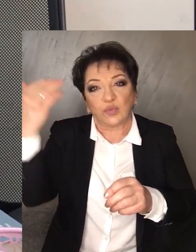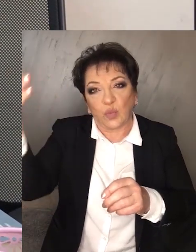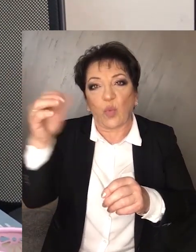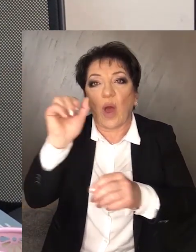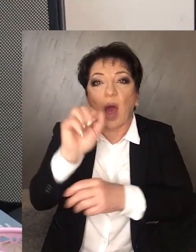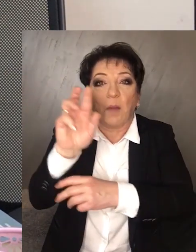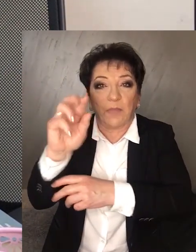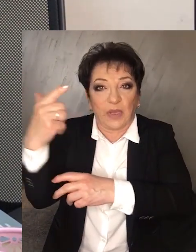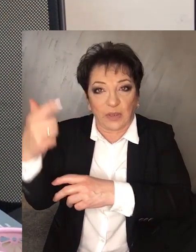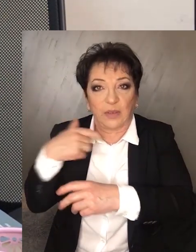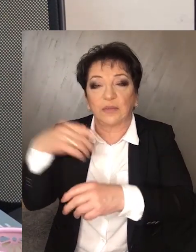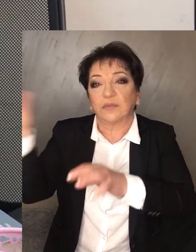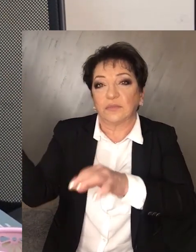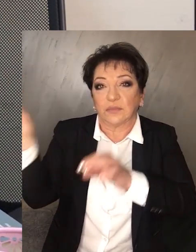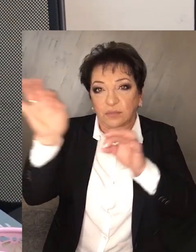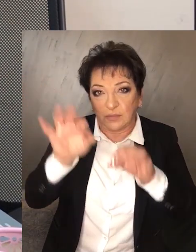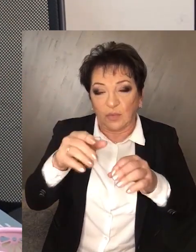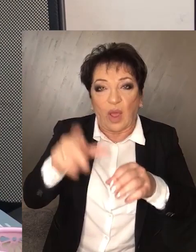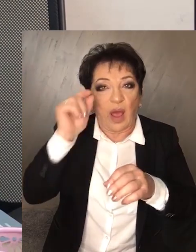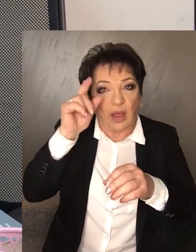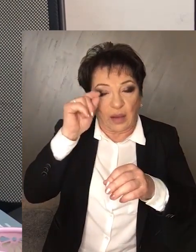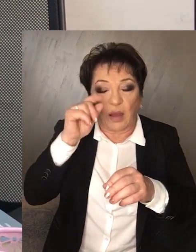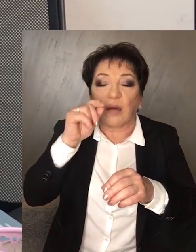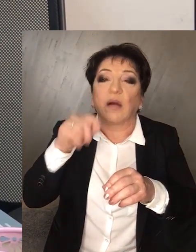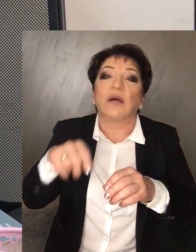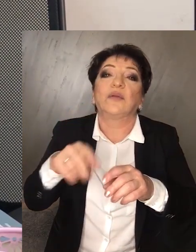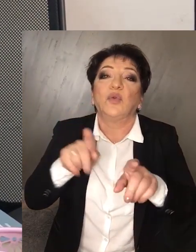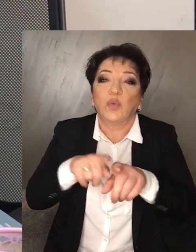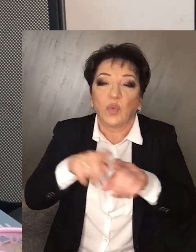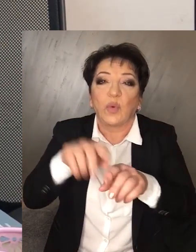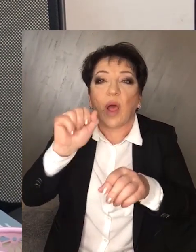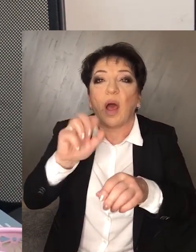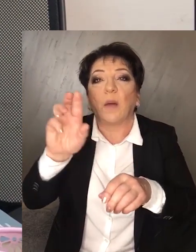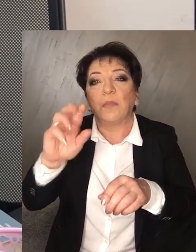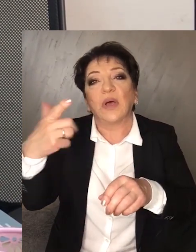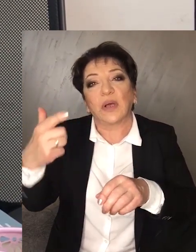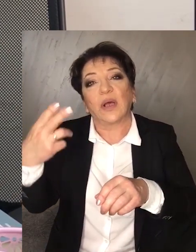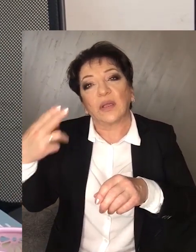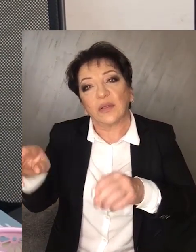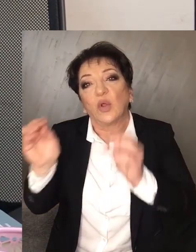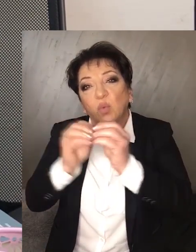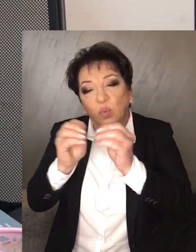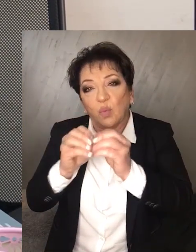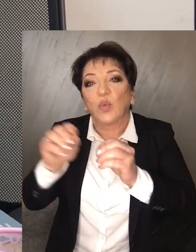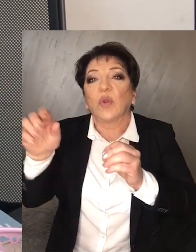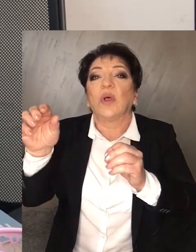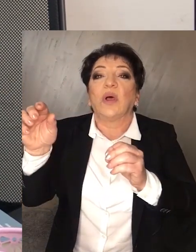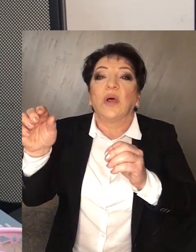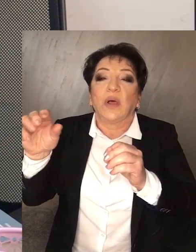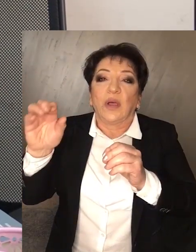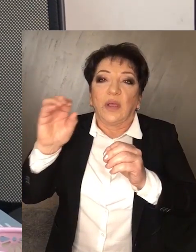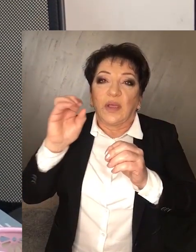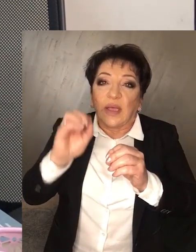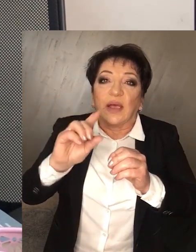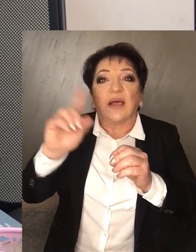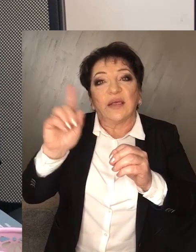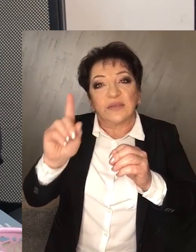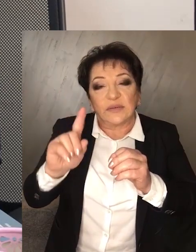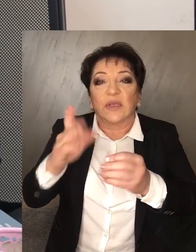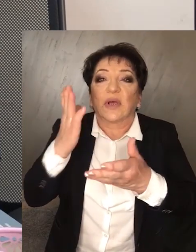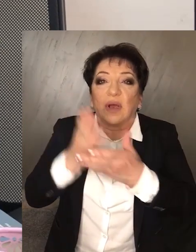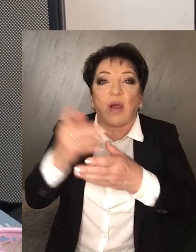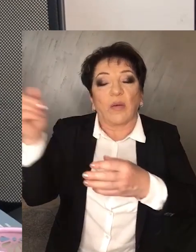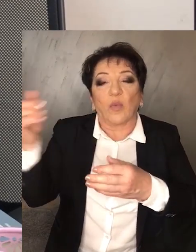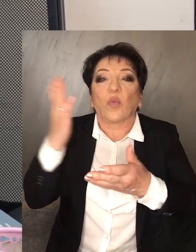մեր այբուբենը, ռուսերենի այբուբենն է, Վաչական Խալացյանը փորձել է մեր հայկական տառերը, որ չկան Ռուսաստանում, նույն տառերն են,